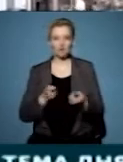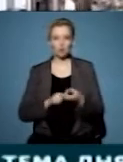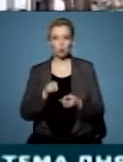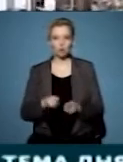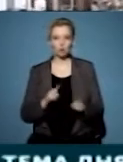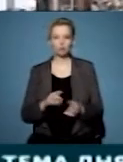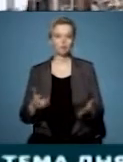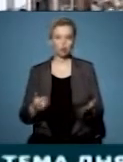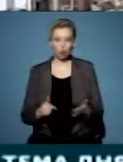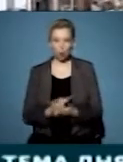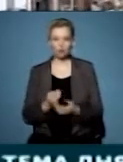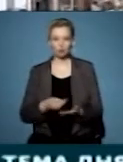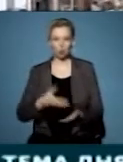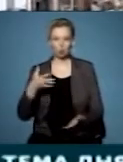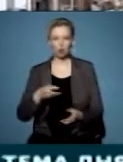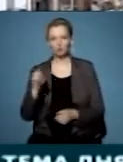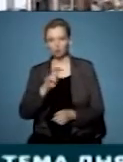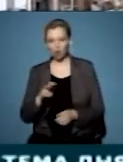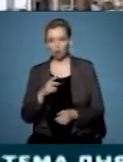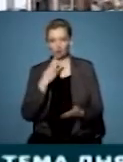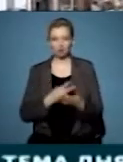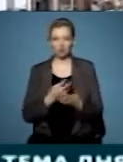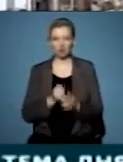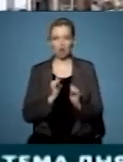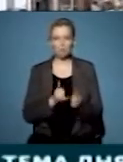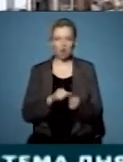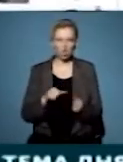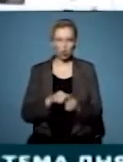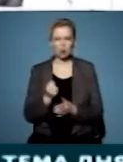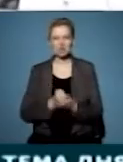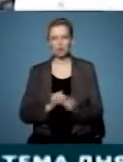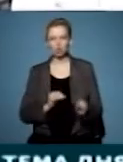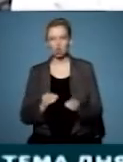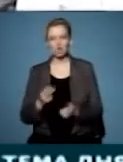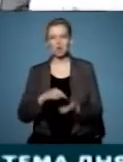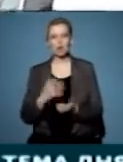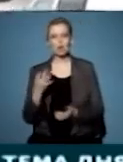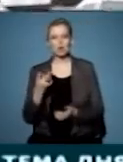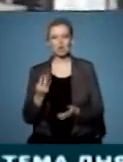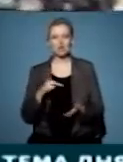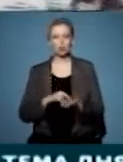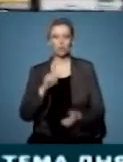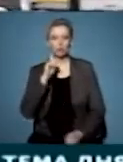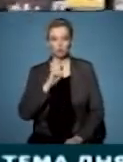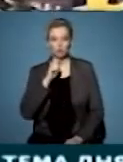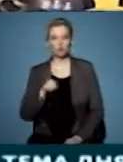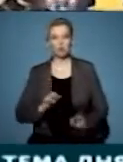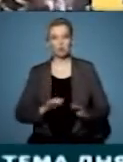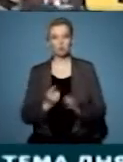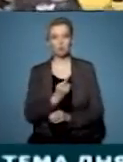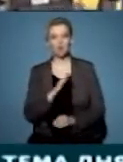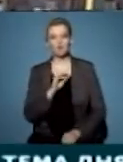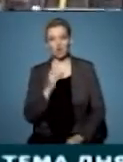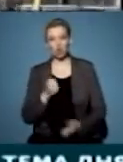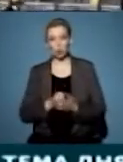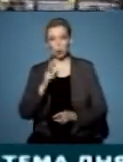що знову ж таки подорожчання долара, яке відображається на пальному, на запчастинах. Тариф 5 гривень встановили тимчасово. Він діятиме з початку